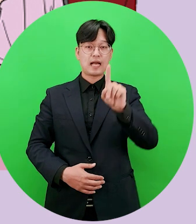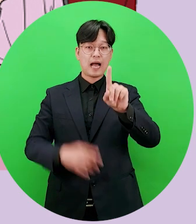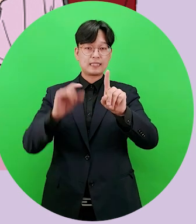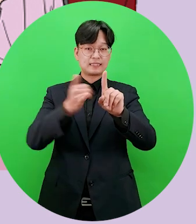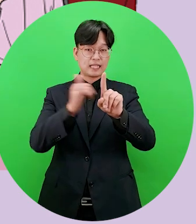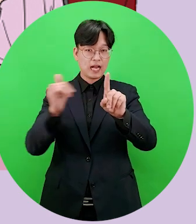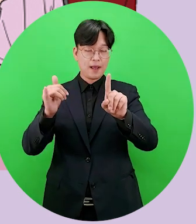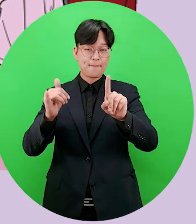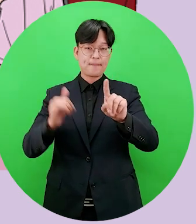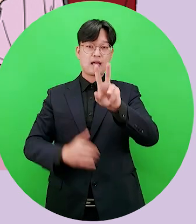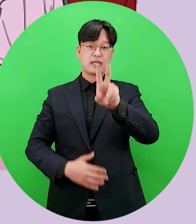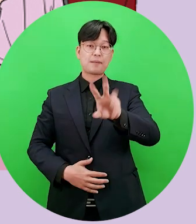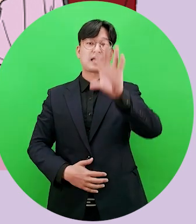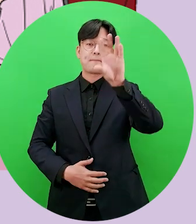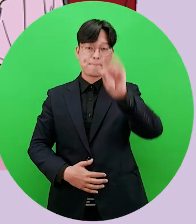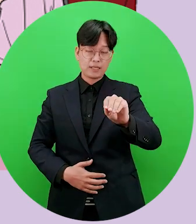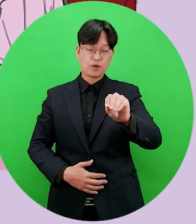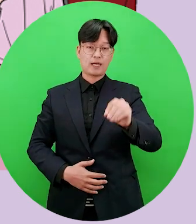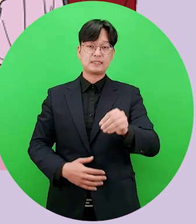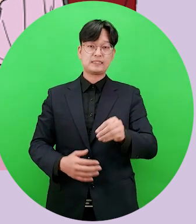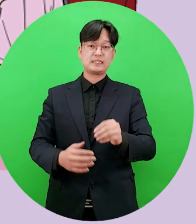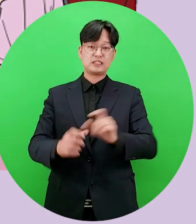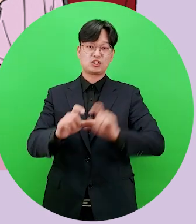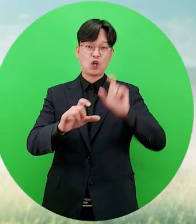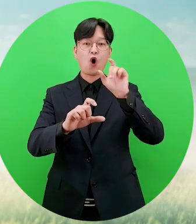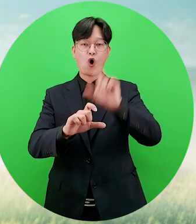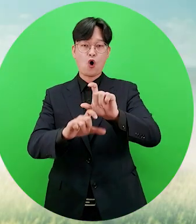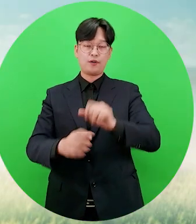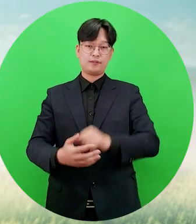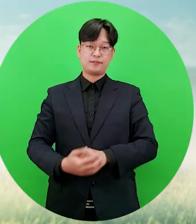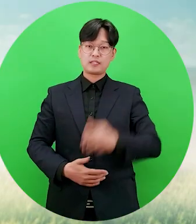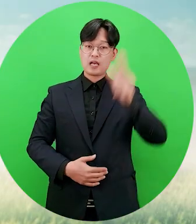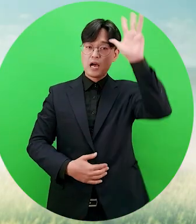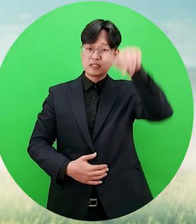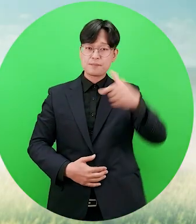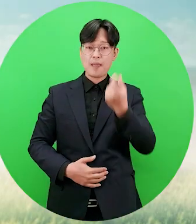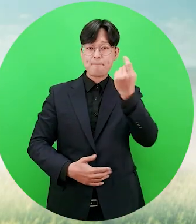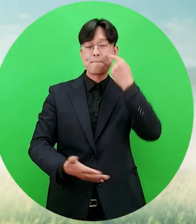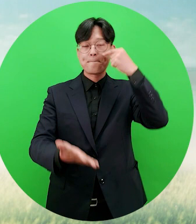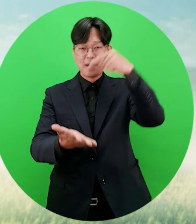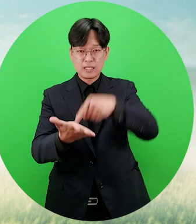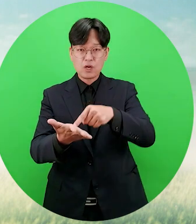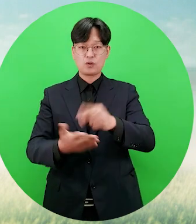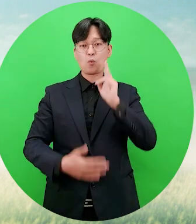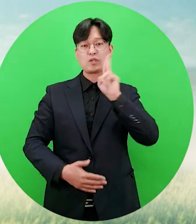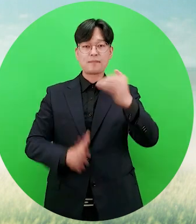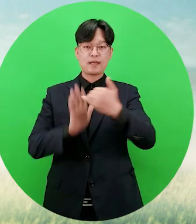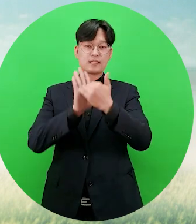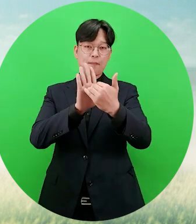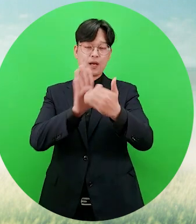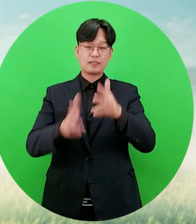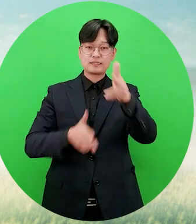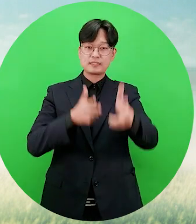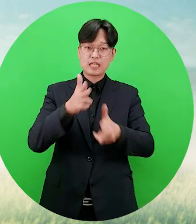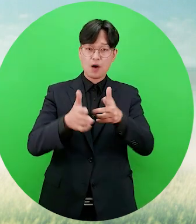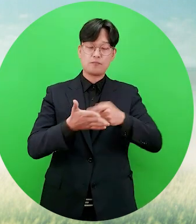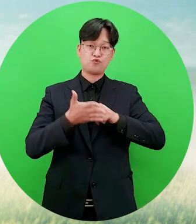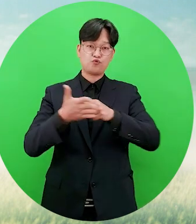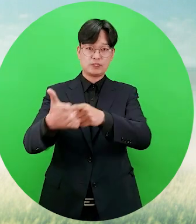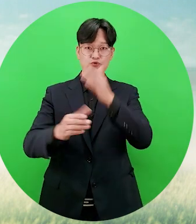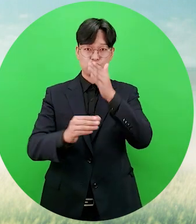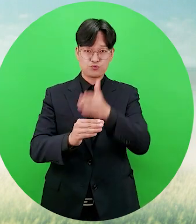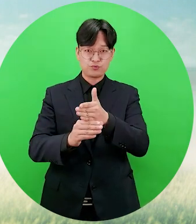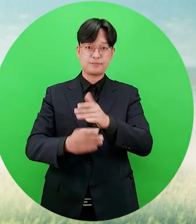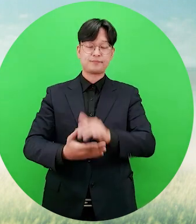1인당 최대 33만 원까지 지원하여 치매 조기 발견과 중증화를 예방하는 사업을 추진하고